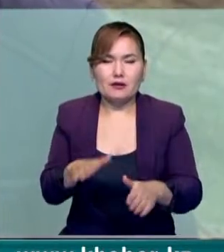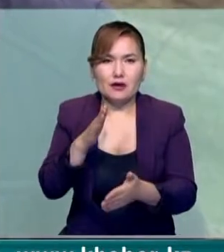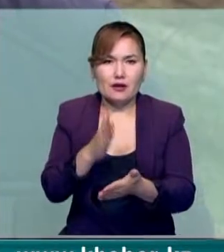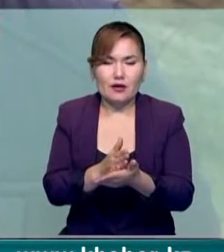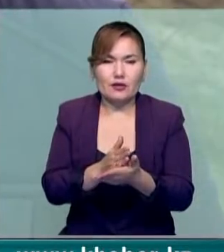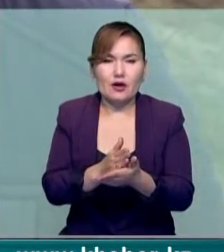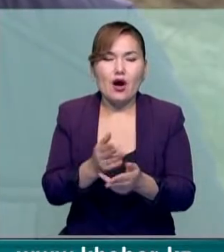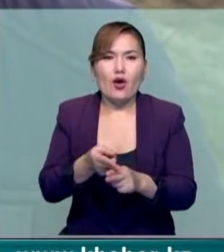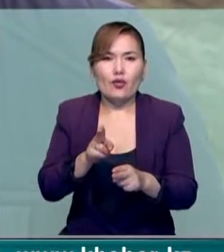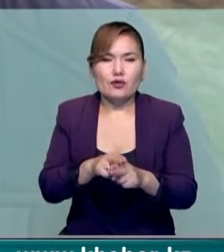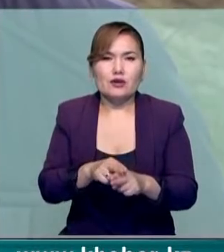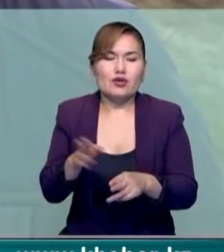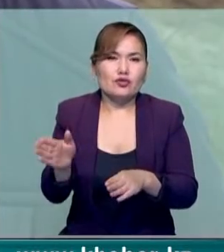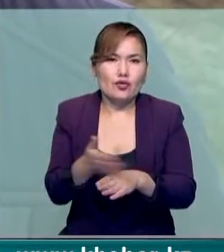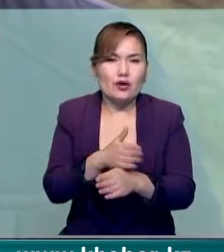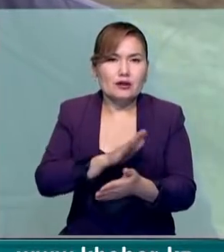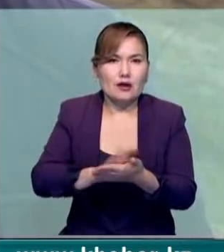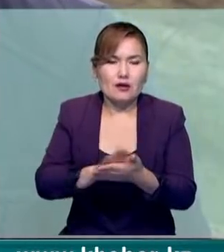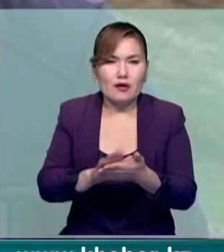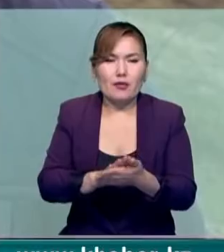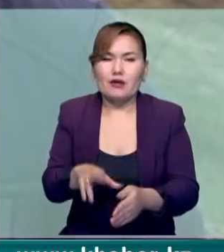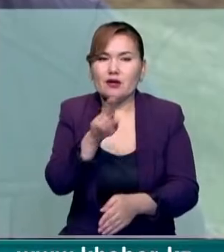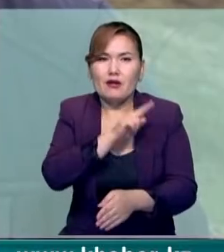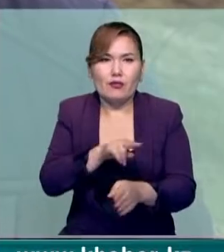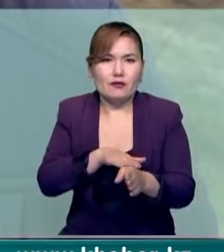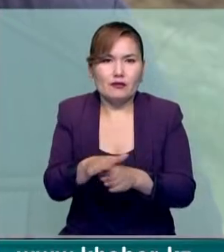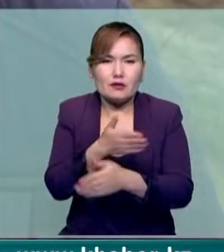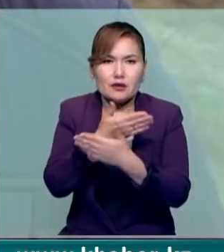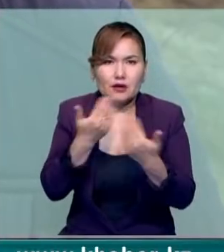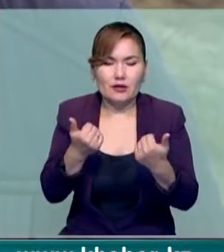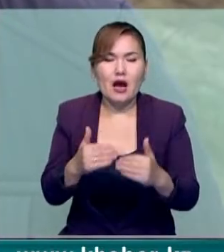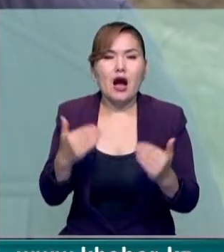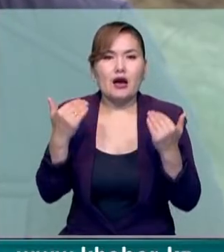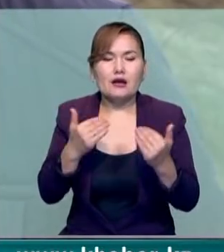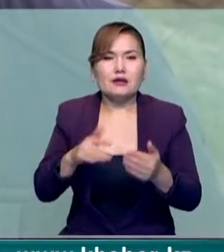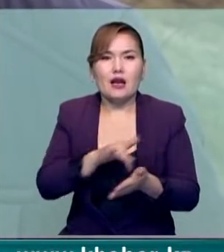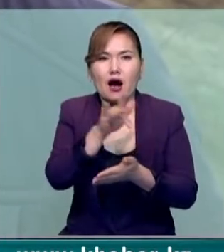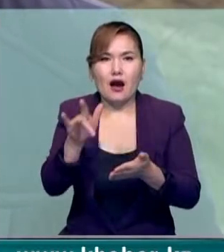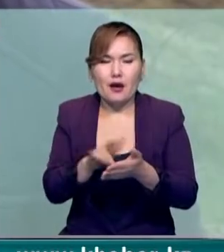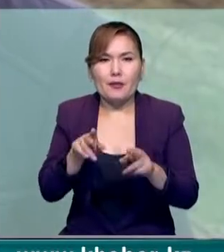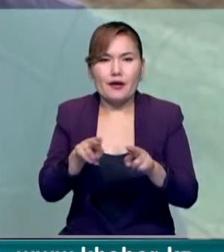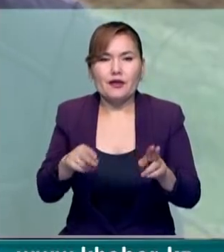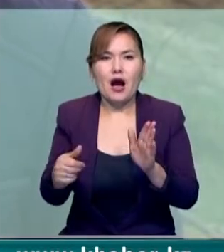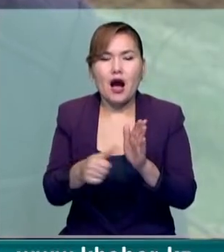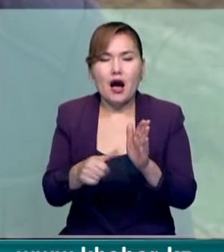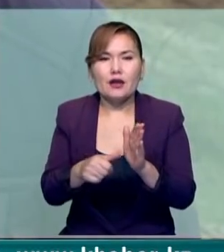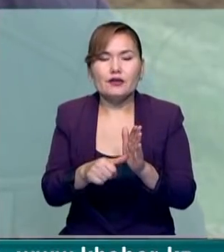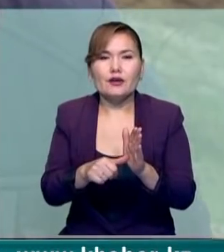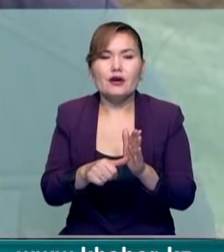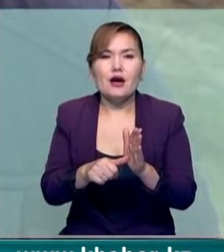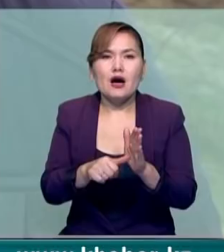жою жұмыстары нашар жүріп жатыр. Бүгінгі күнге қаламызда 6 қоқыс үйінділері